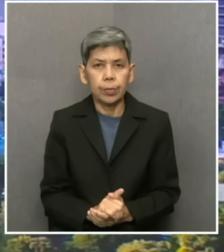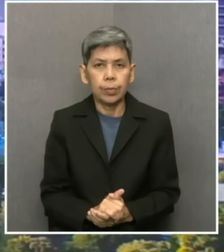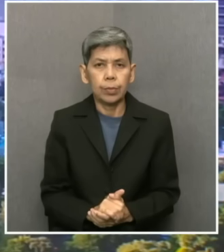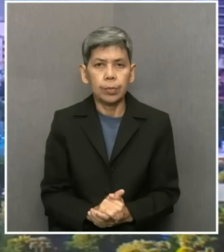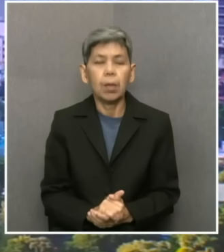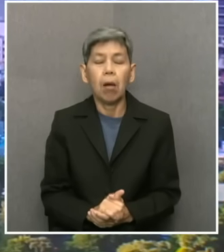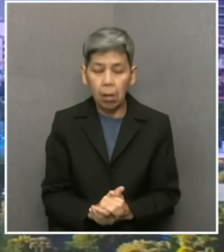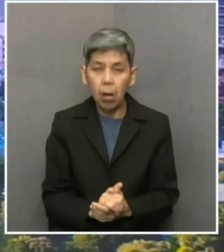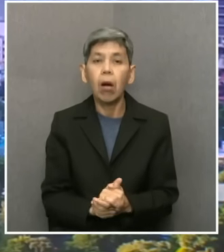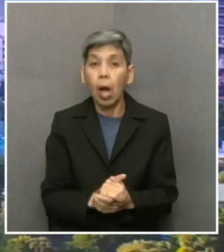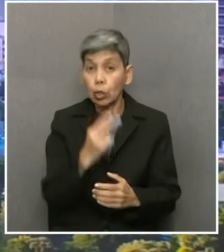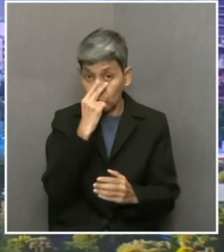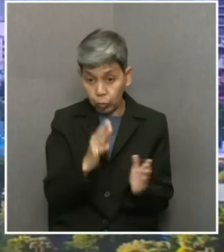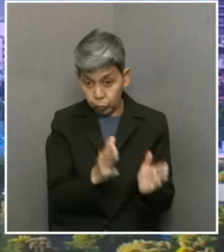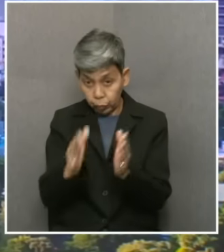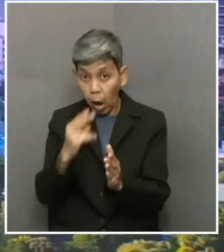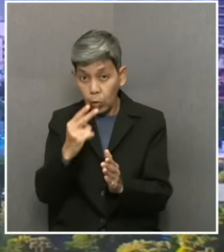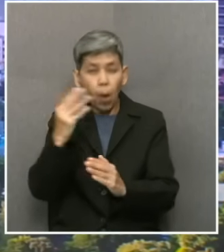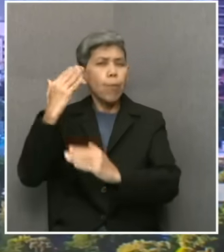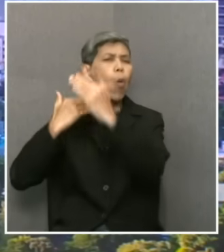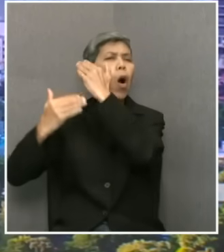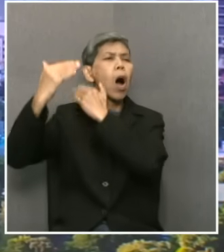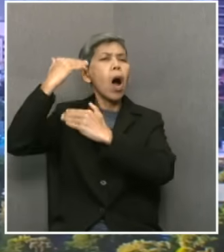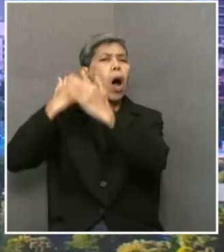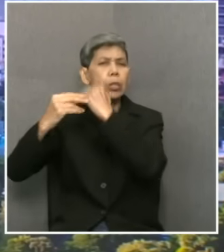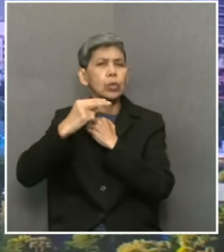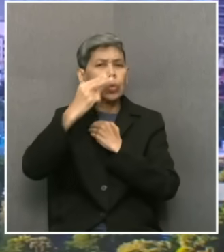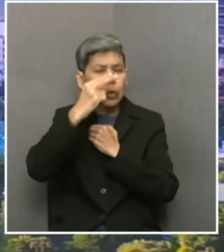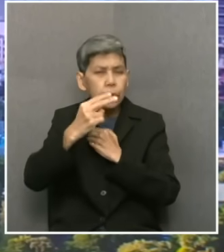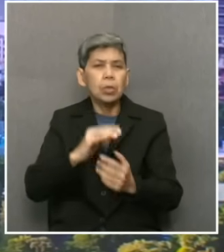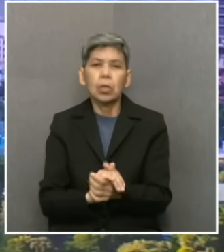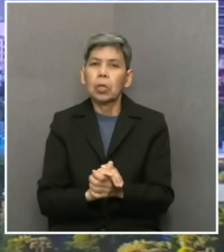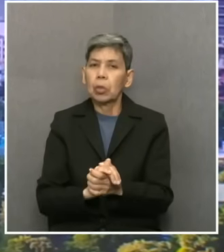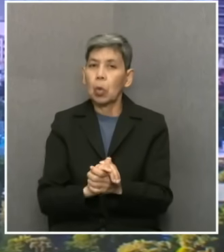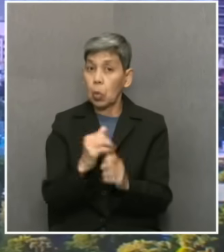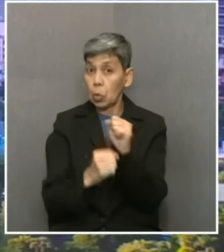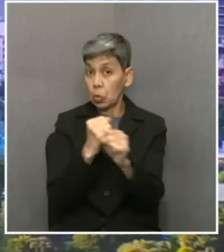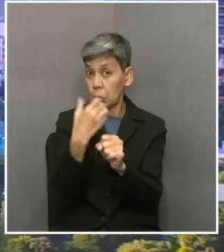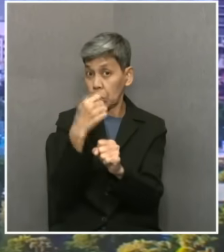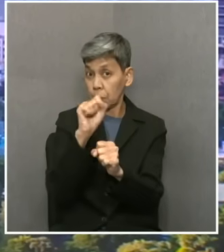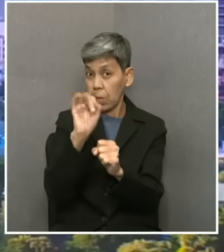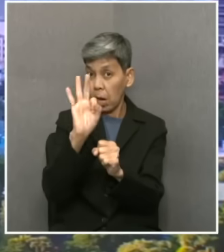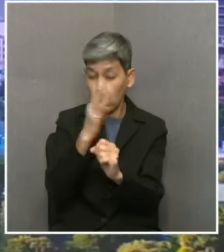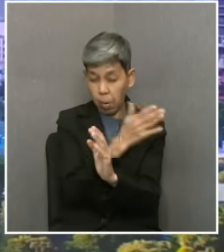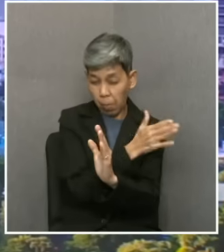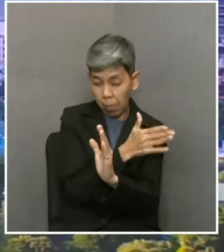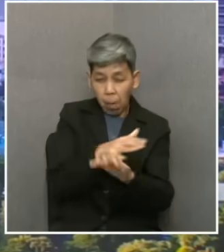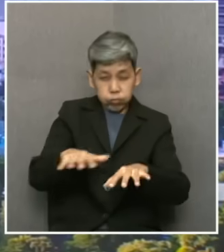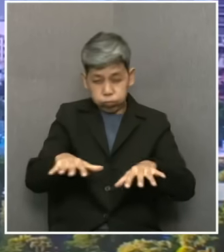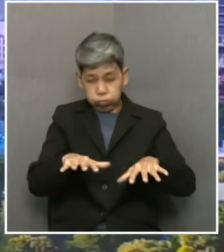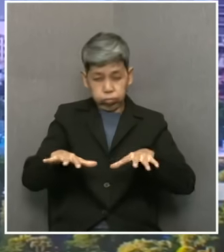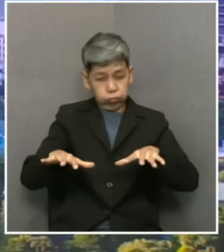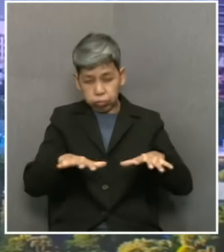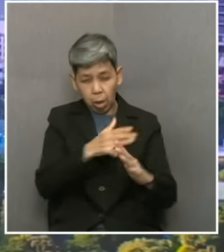จากที่โมร็อกโกนะครับเรามาดูประวัติศาสตร์ของโลกกันหน่อยนะครับในช่วงเวลา19ปีที่ผ่านมานี้มีเหตุแผ่นดินไหวครั้งไหนที่เกิด